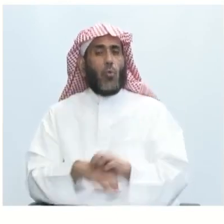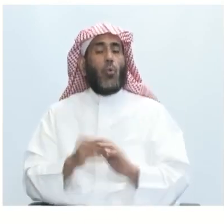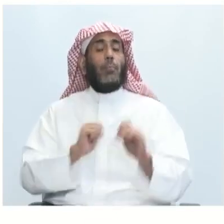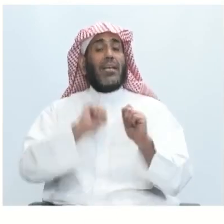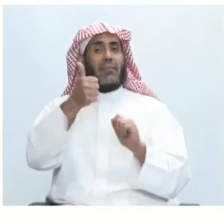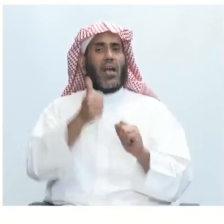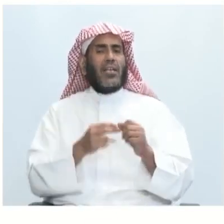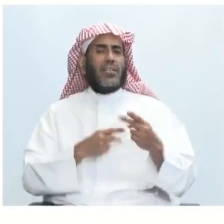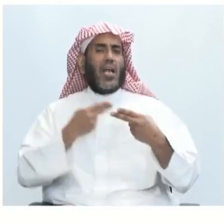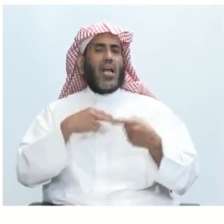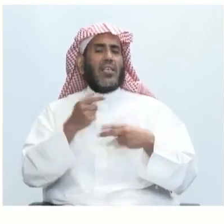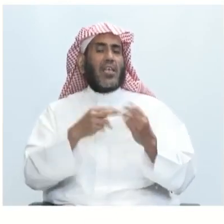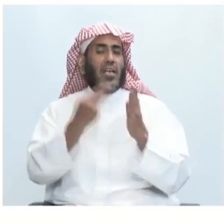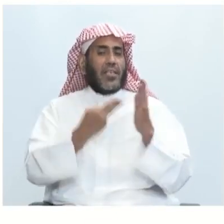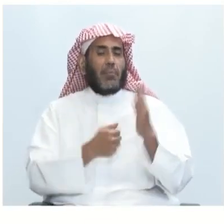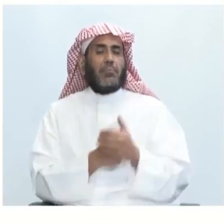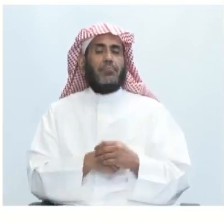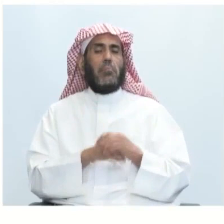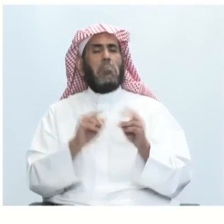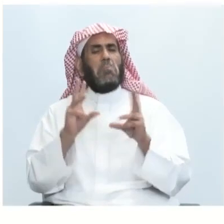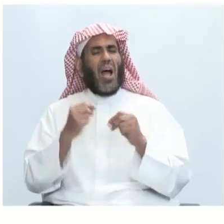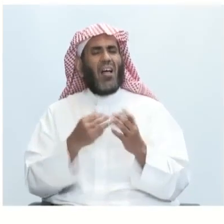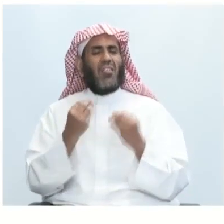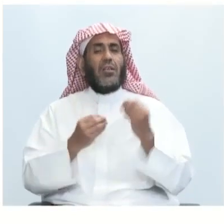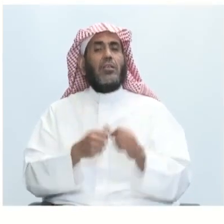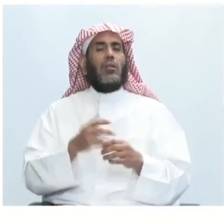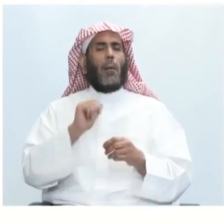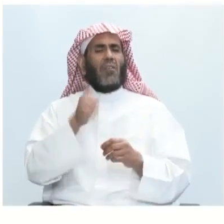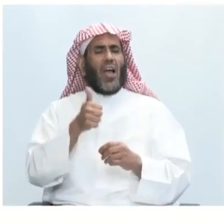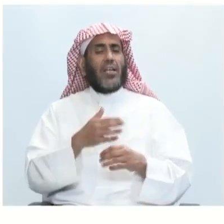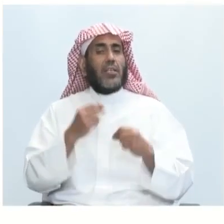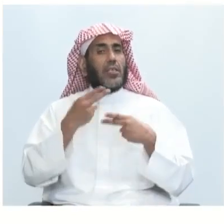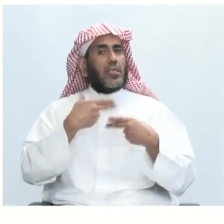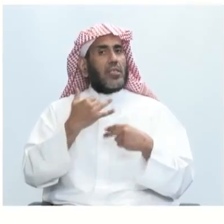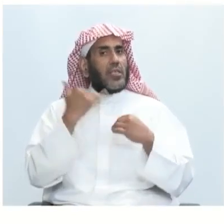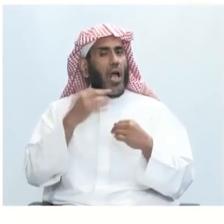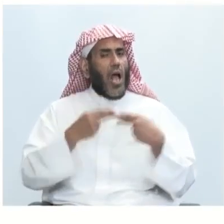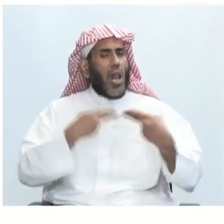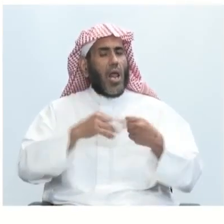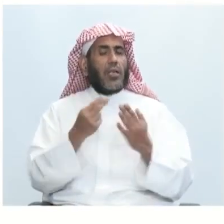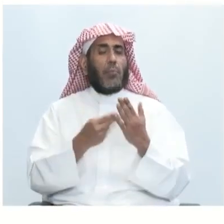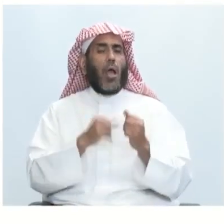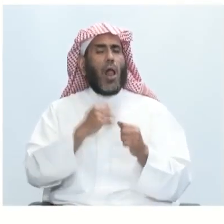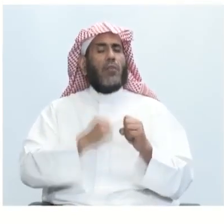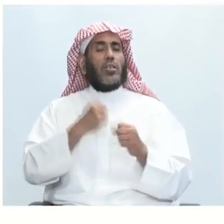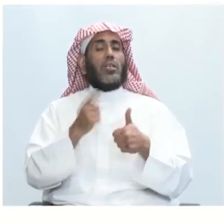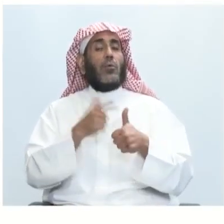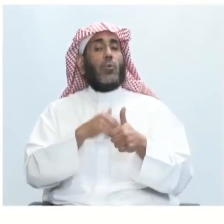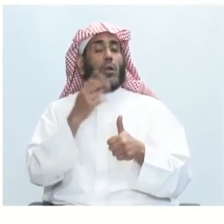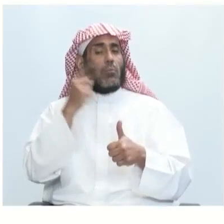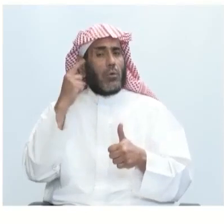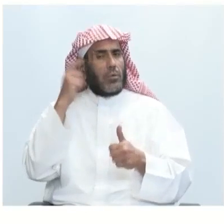او في كفايه الاتصال الكتابي بعض نشاطات التعلم في كفيه الاتصال الكتابي لاحظ معي هنا في النشاط الاول هل يمكنك